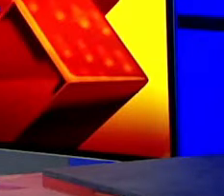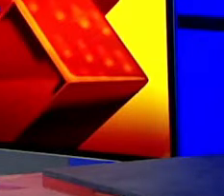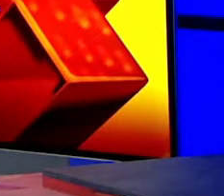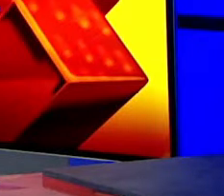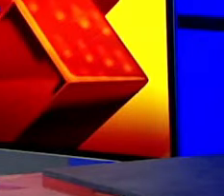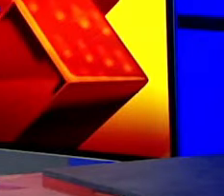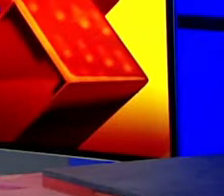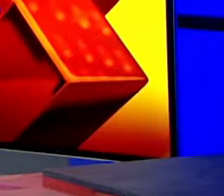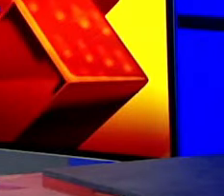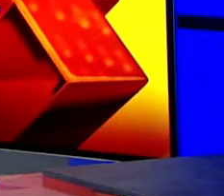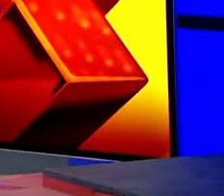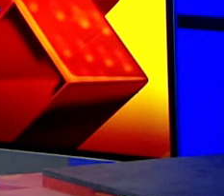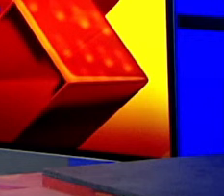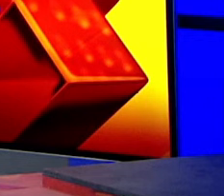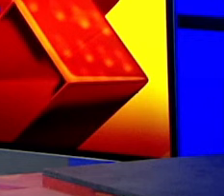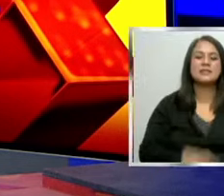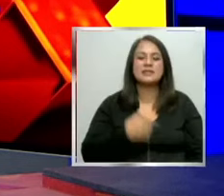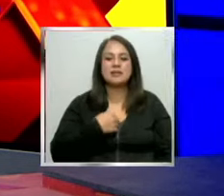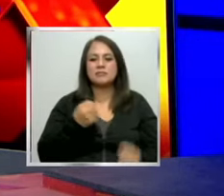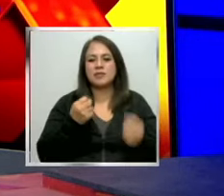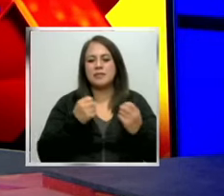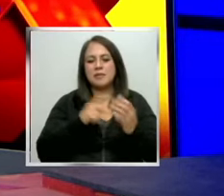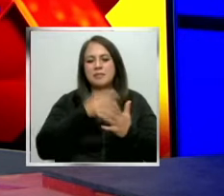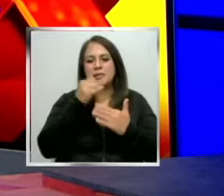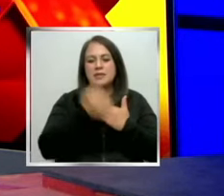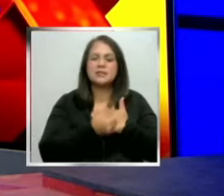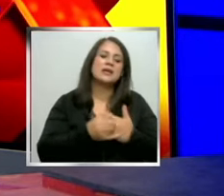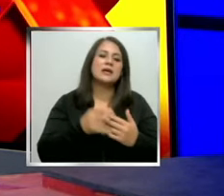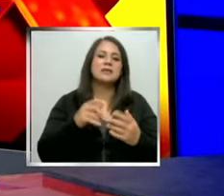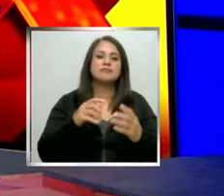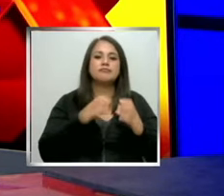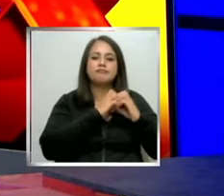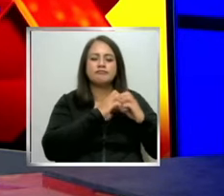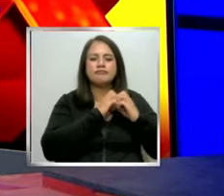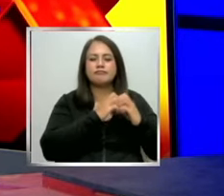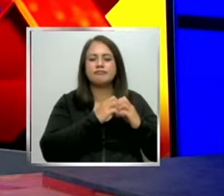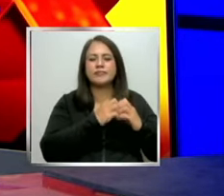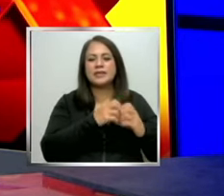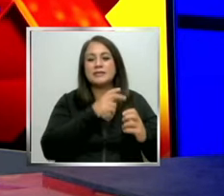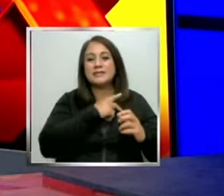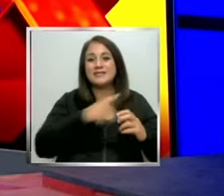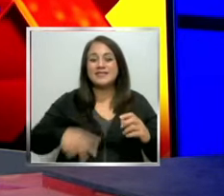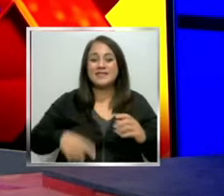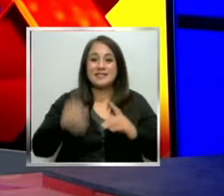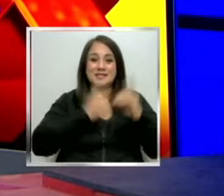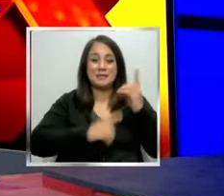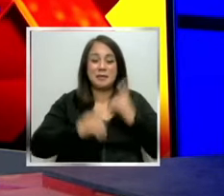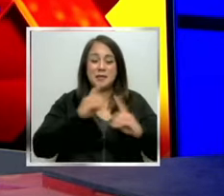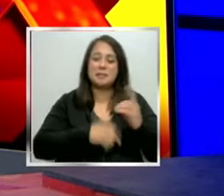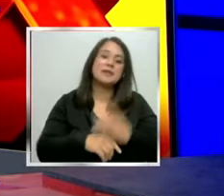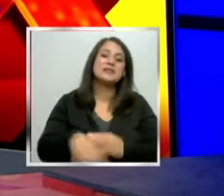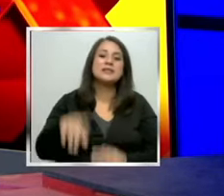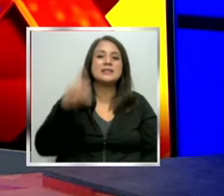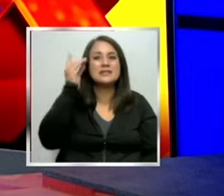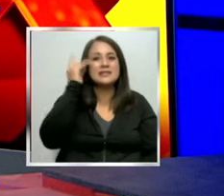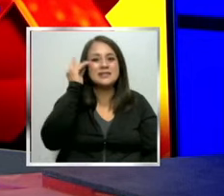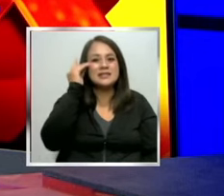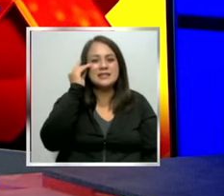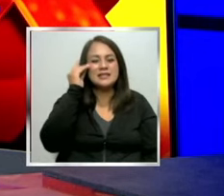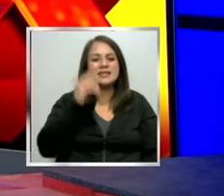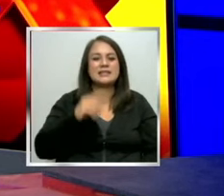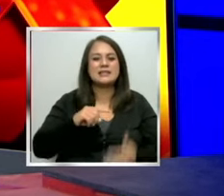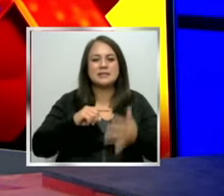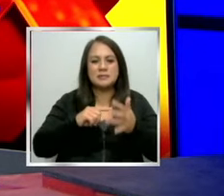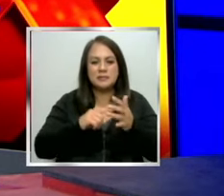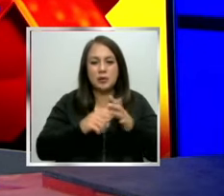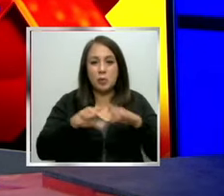Packed with projects ngayon si Kapuso Primetime King Ding Dong Dantes. Bukod sa hosting, nagsimula na ang taping niya para sa upcoming Kapuso